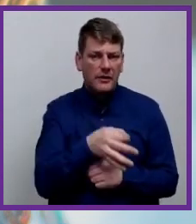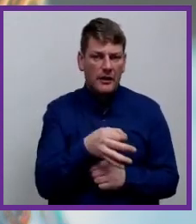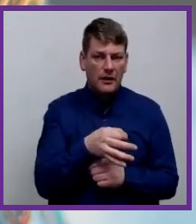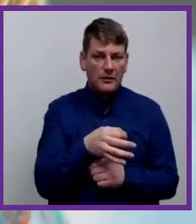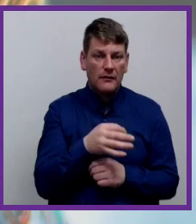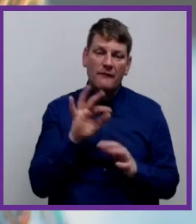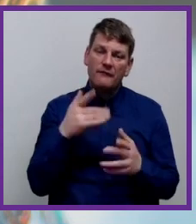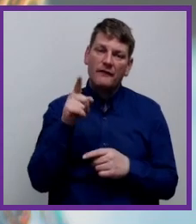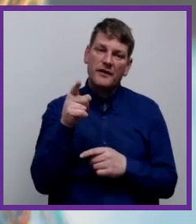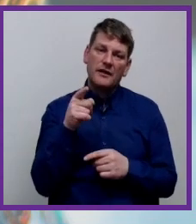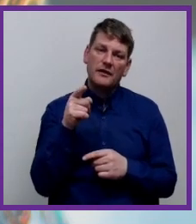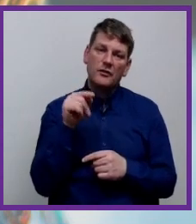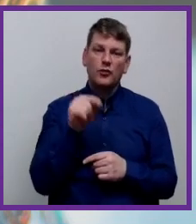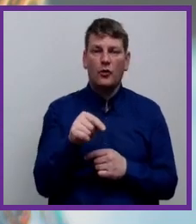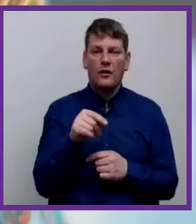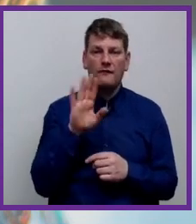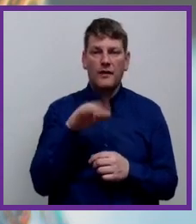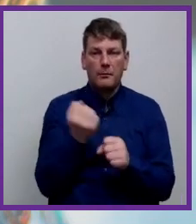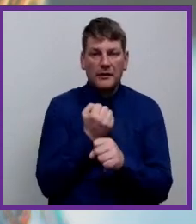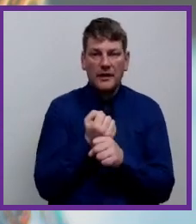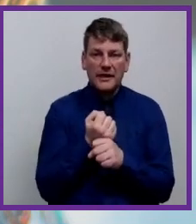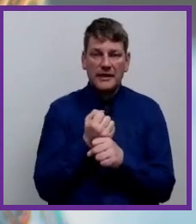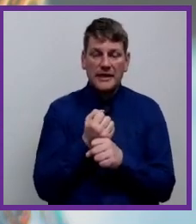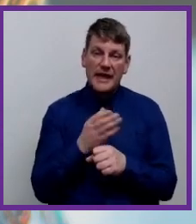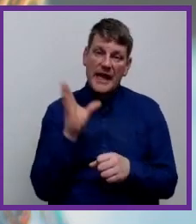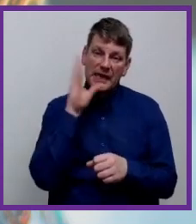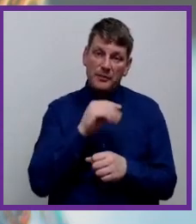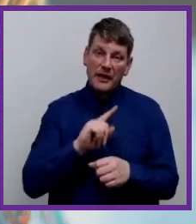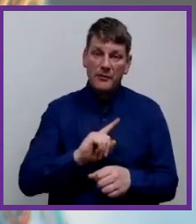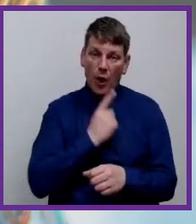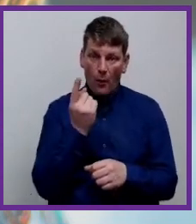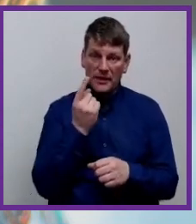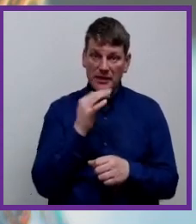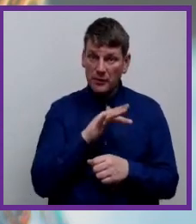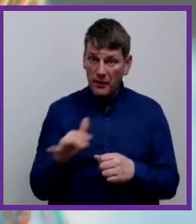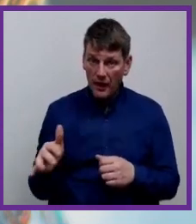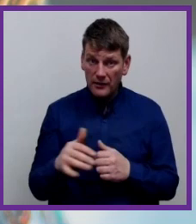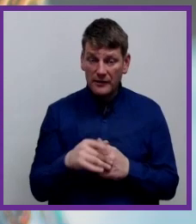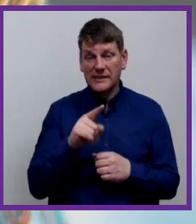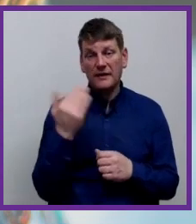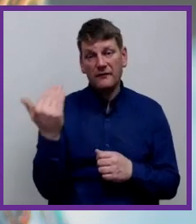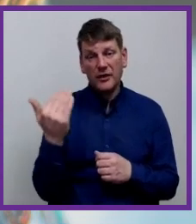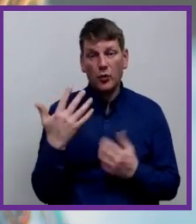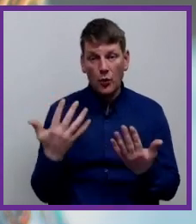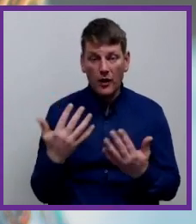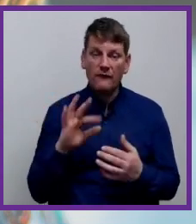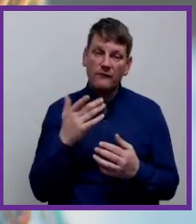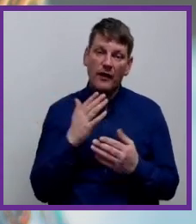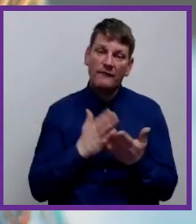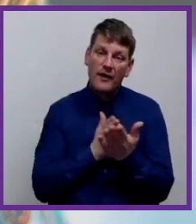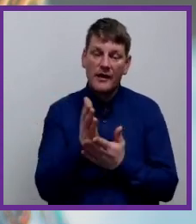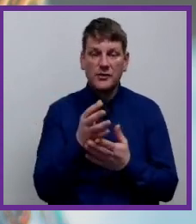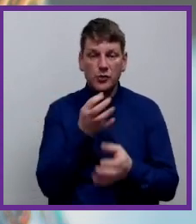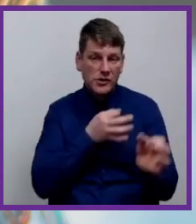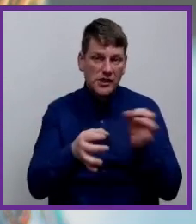tā kā šo te var padarīt iespējams traumatisku bērnam, ja? Tas ir viņu rokās, vai arī tā kā vērst uz diskusiju,